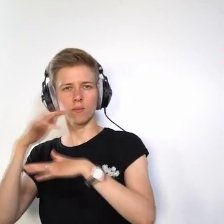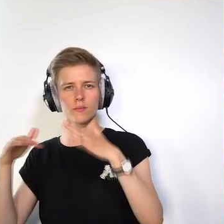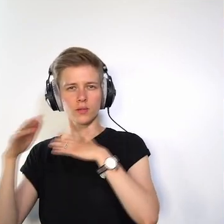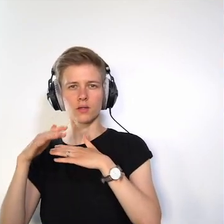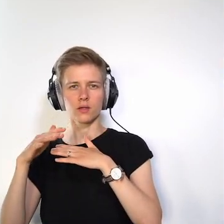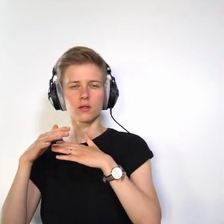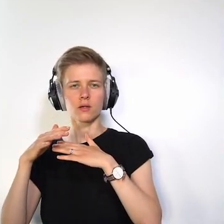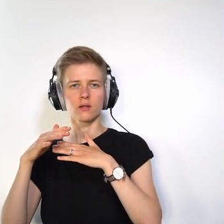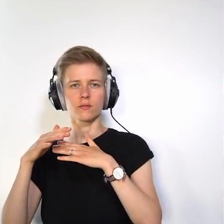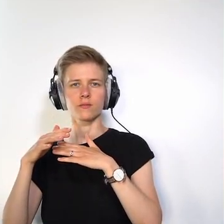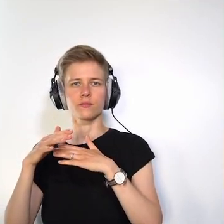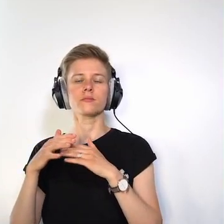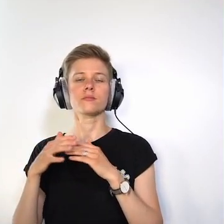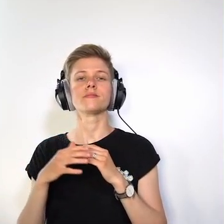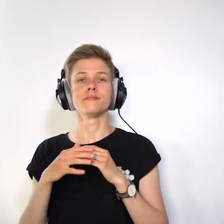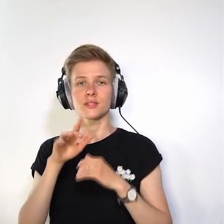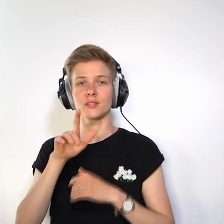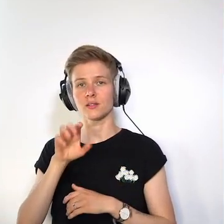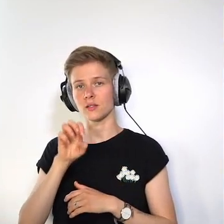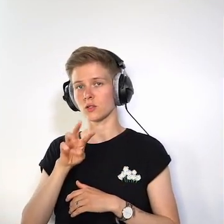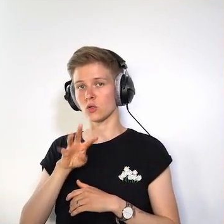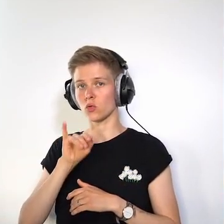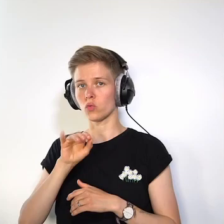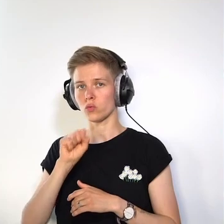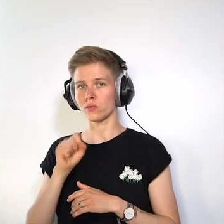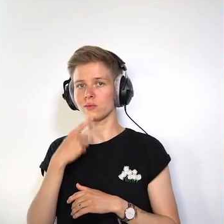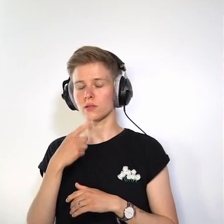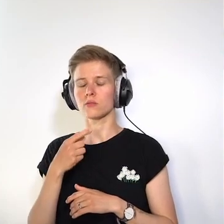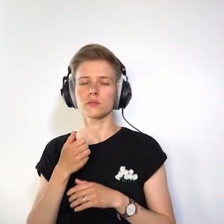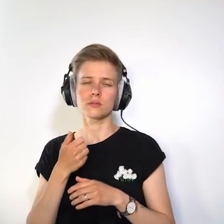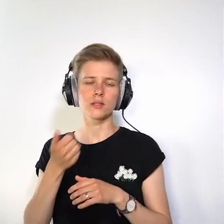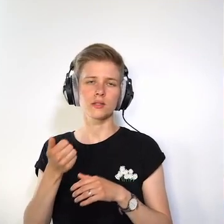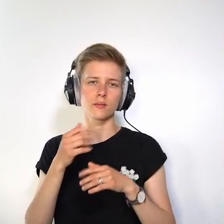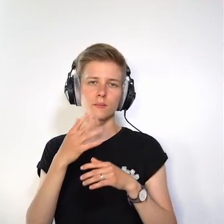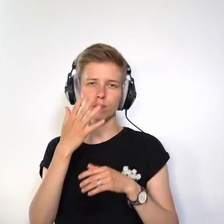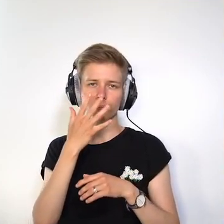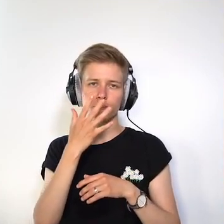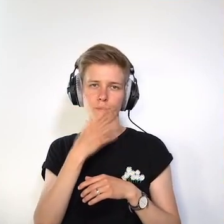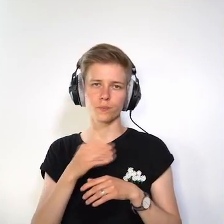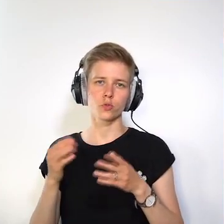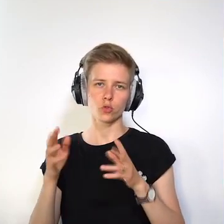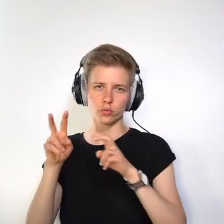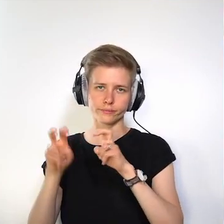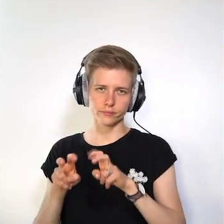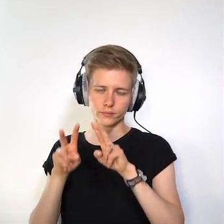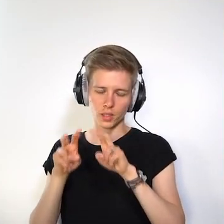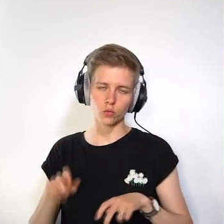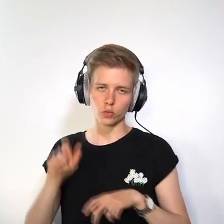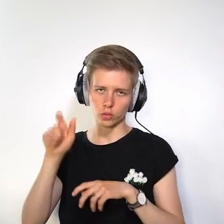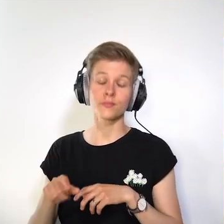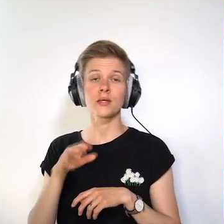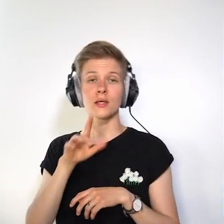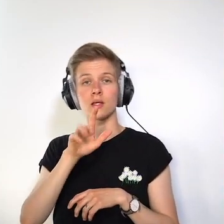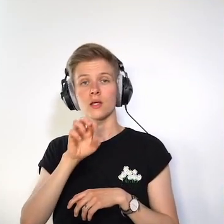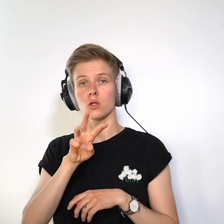jolloin siitä tuli tämän Lewisin mukaan, siis hän on itse psykoanalytikko, Lewisin mukaan siitä tuli